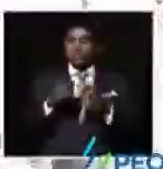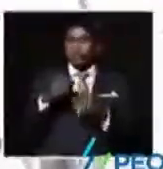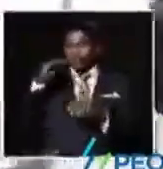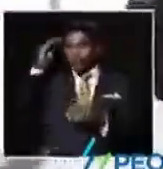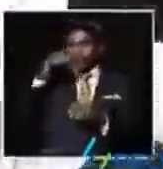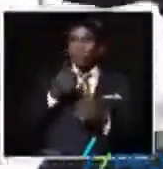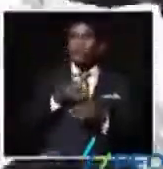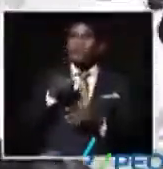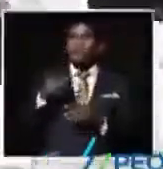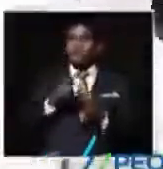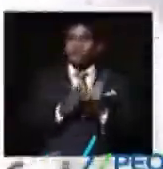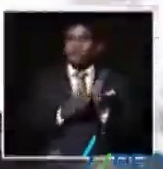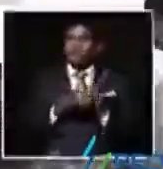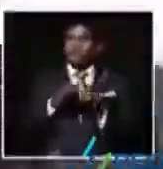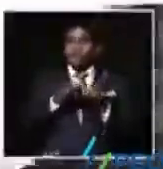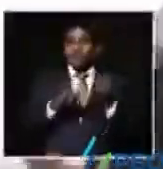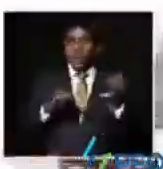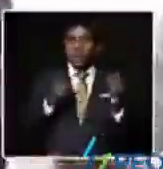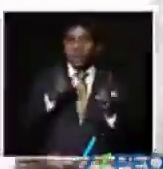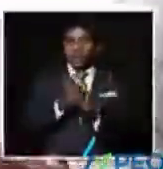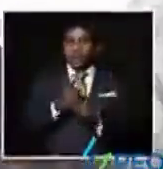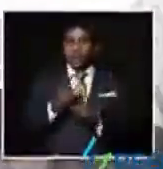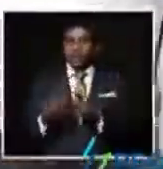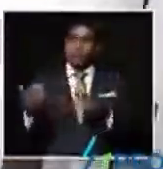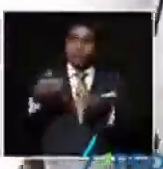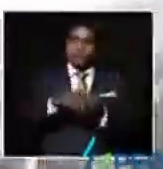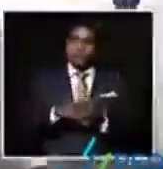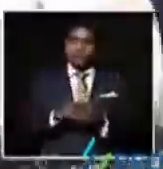අමාත්‍යංශ ලේකම්වරයා හමුවීමට පරිශ්‍රය තුළට ඇතුළු වුණා.